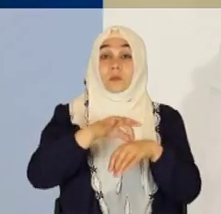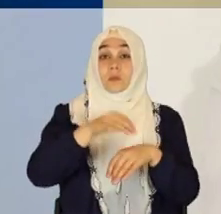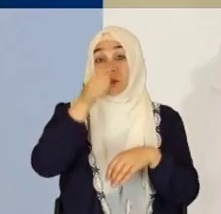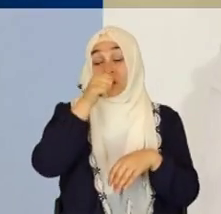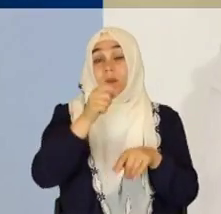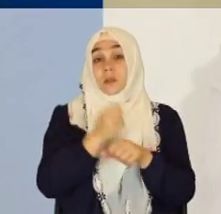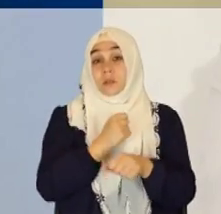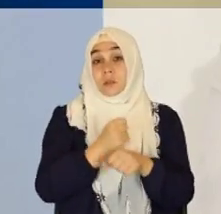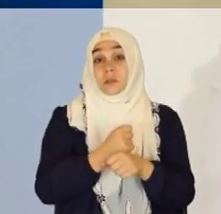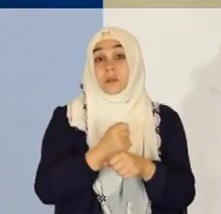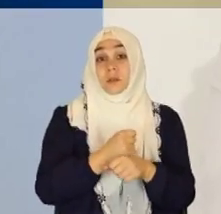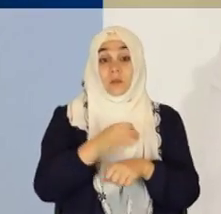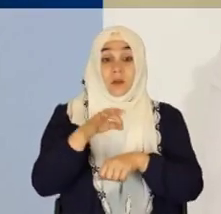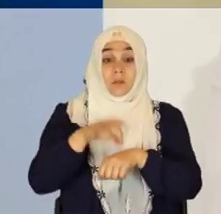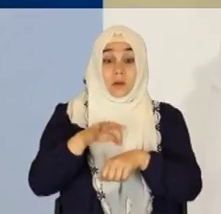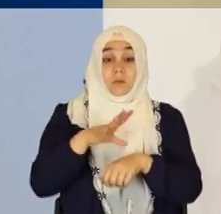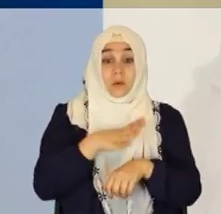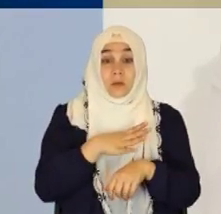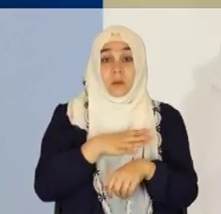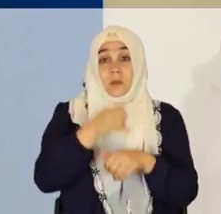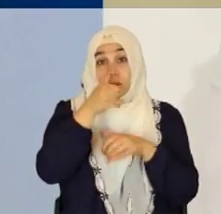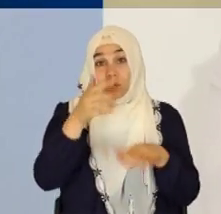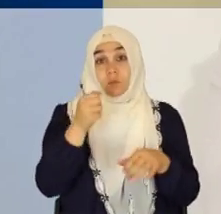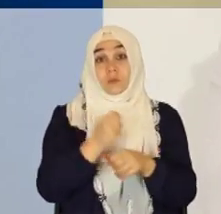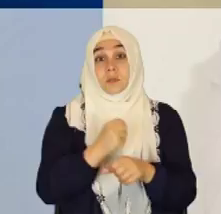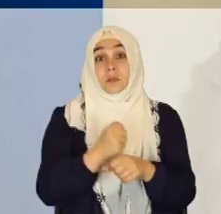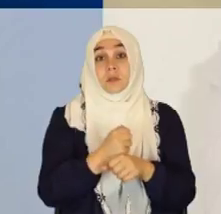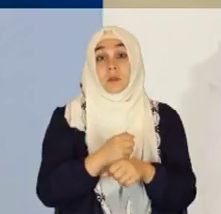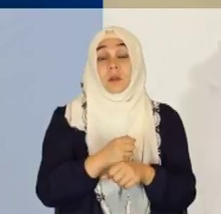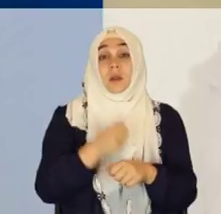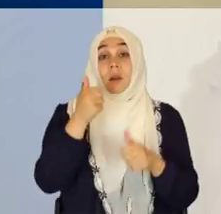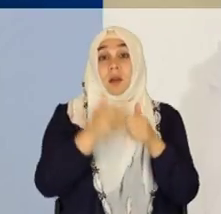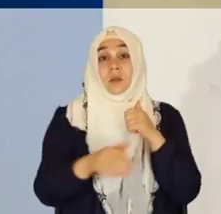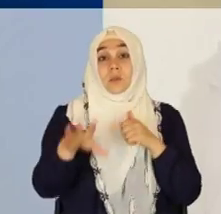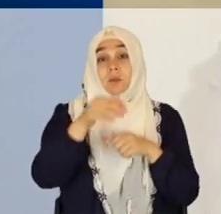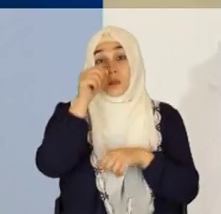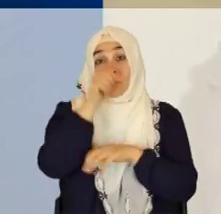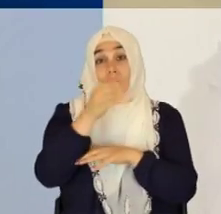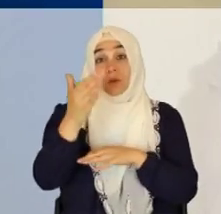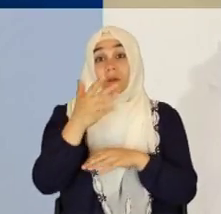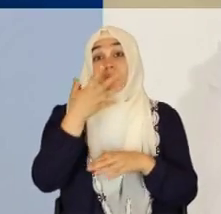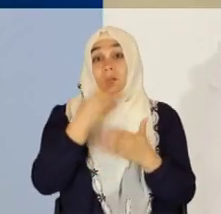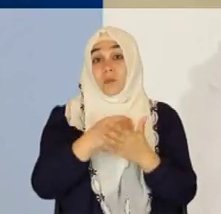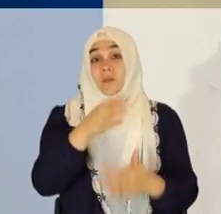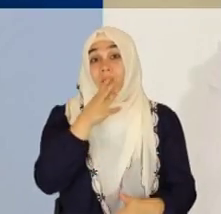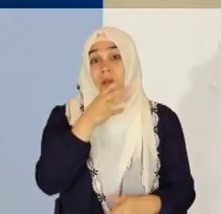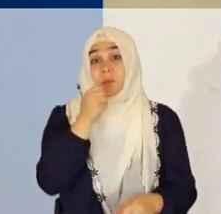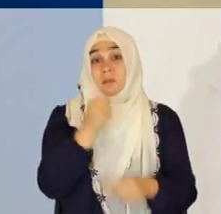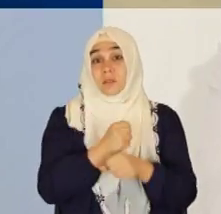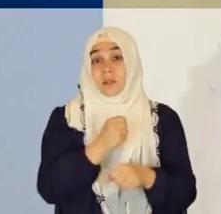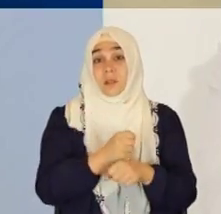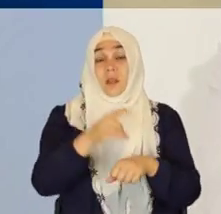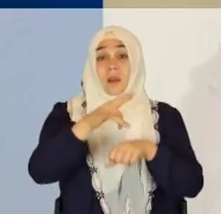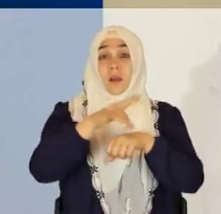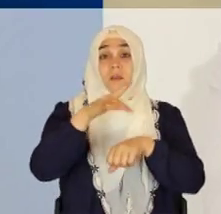ro'zasini tutish kerak edi, uzr sababli tutolmadi. Har bir ibodatni o'z vaqtida bajarishni